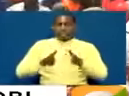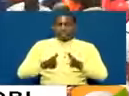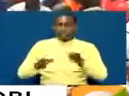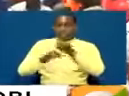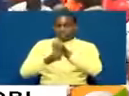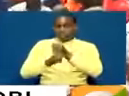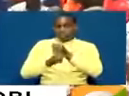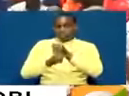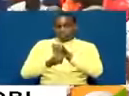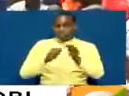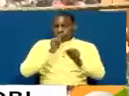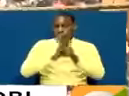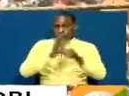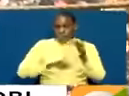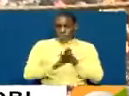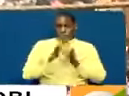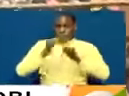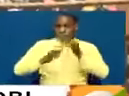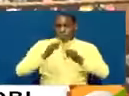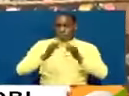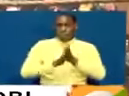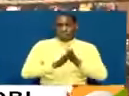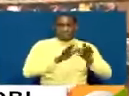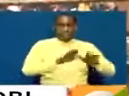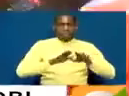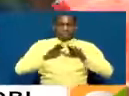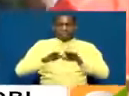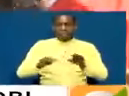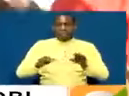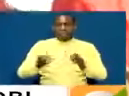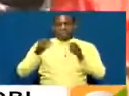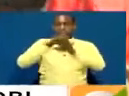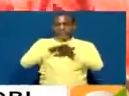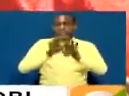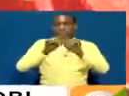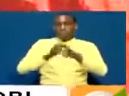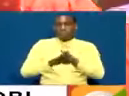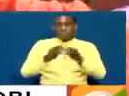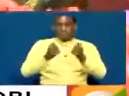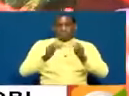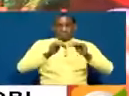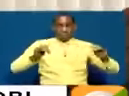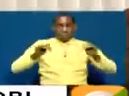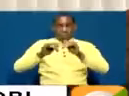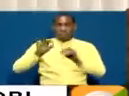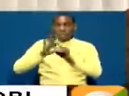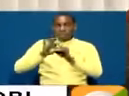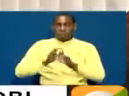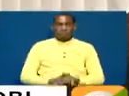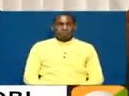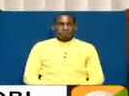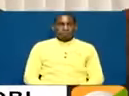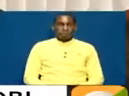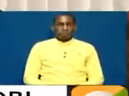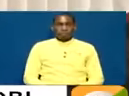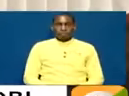the coalition pledged to carry respective campaigns in harmony in order to avoid splitting the vote. Roho